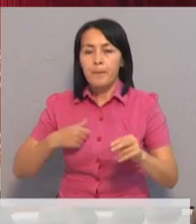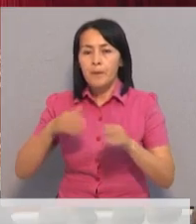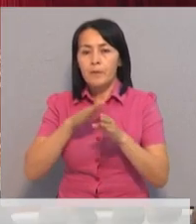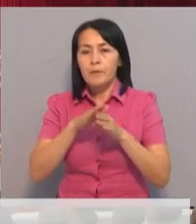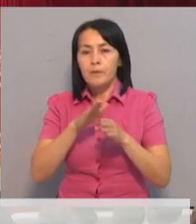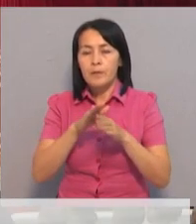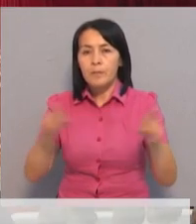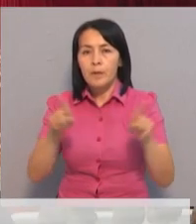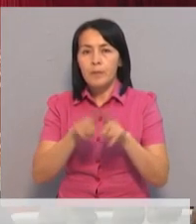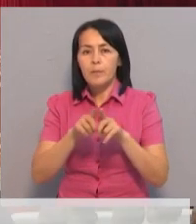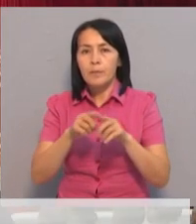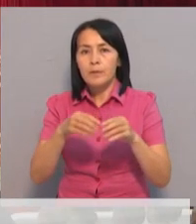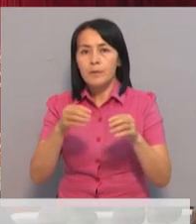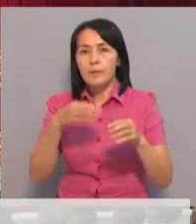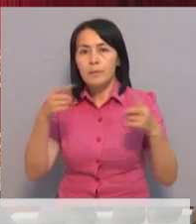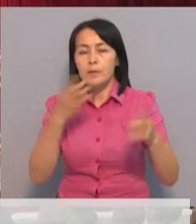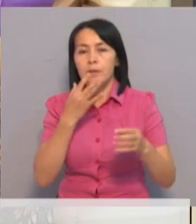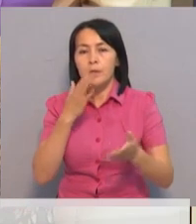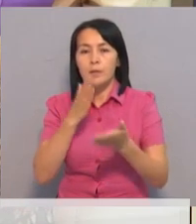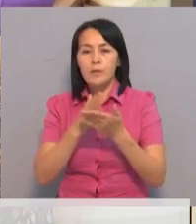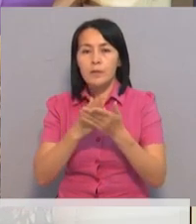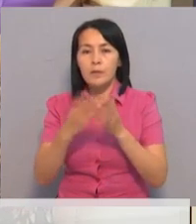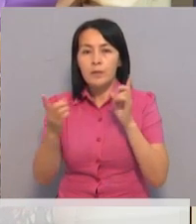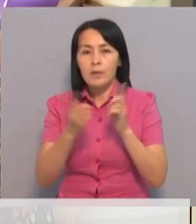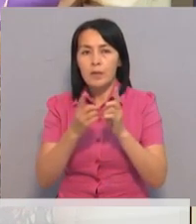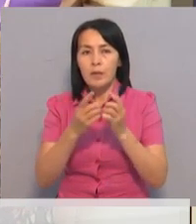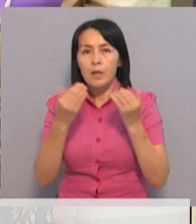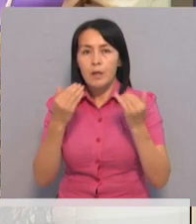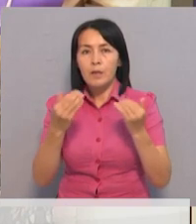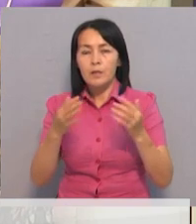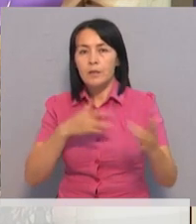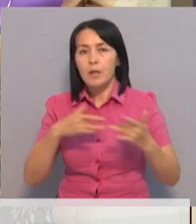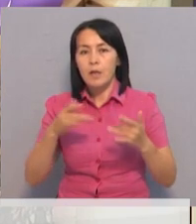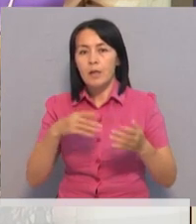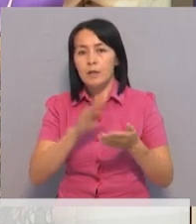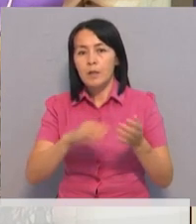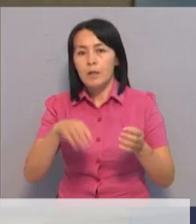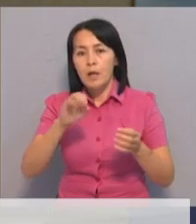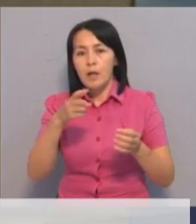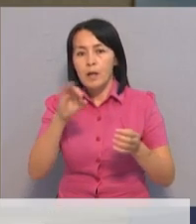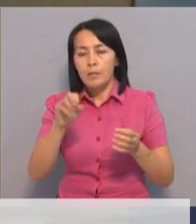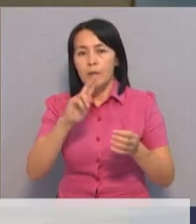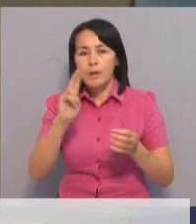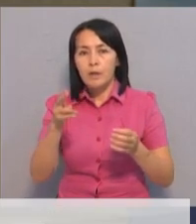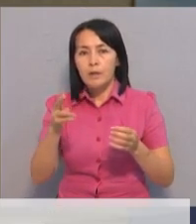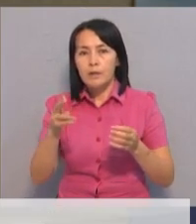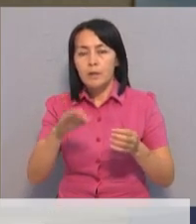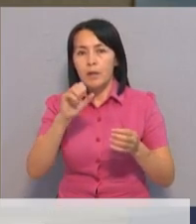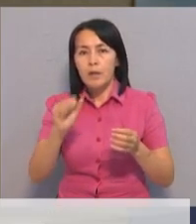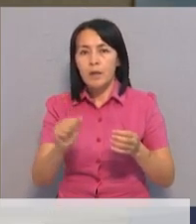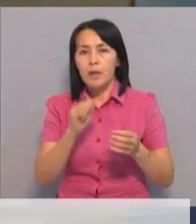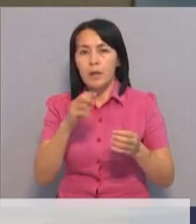жүрген сарбаздар мен этнос өкілдері бас біріктірді. Форумда ақын жазушы Абай Қалшабек, айтыскер ақын Анар